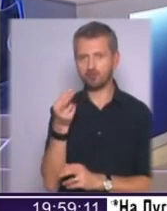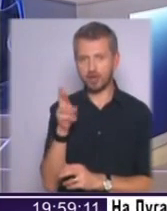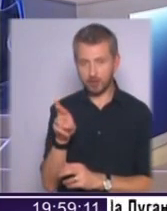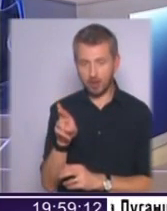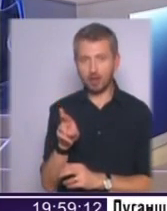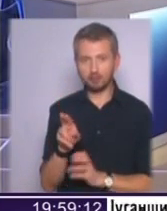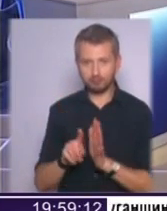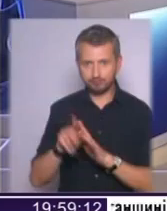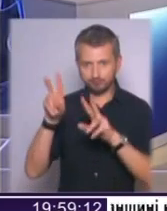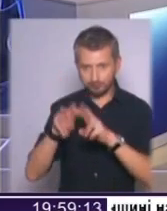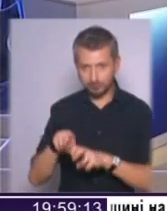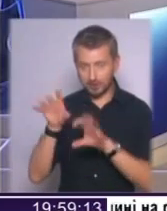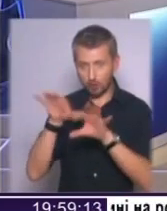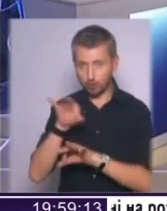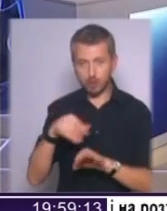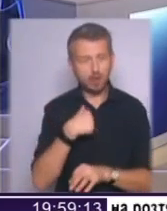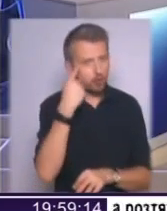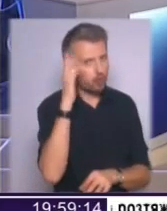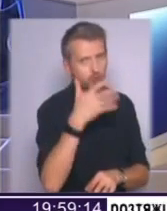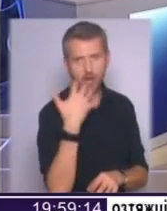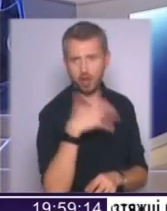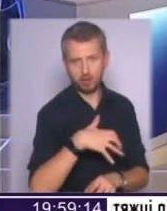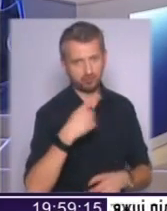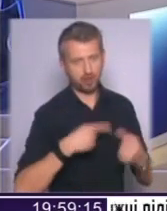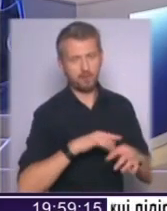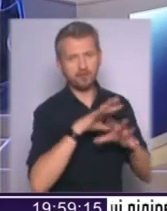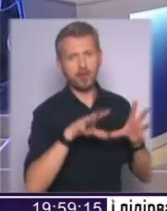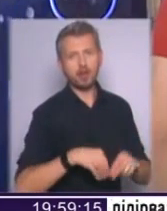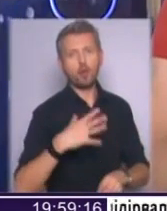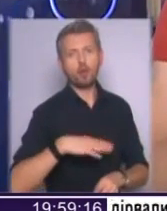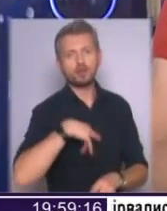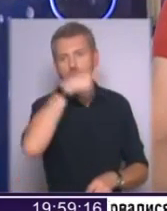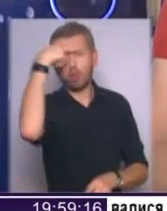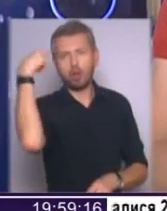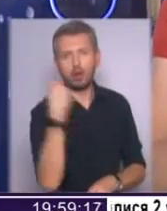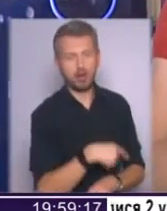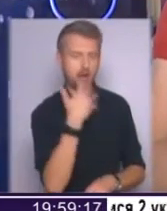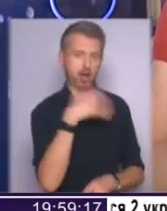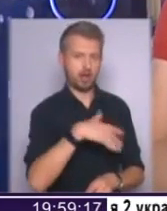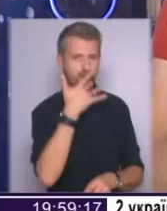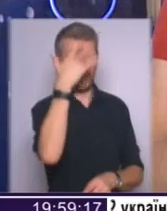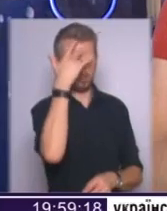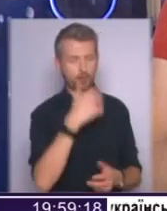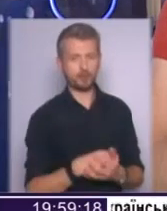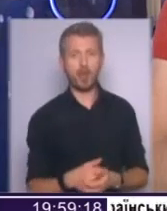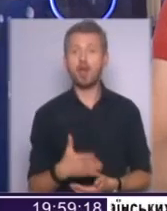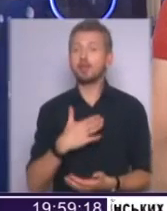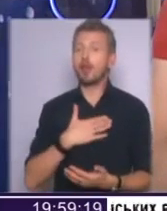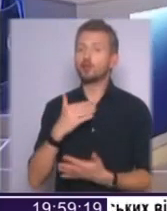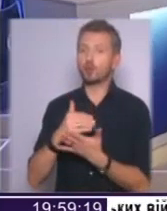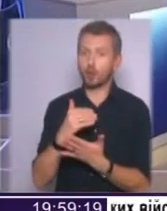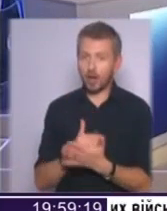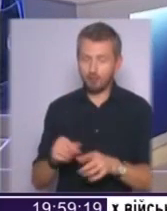законопроекти, я думаю, буде гаряче. Я думаю, взагалі очікує гаряче літо. І лише в спекотному значенні, а в цілому, Нашу